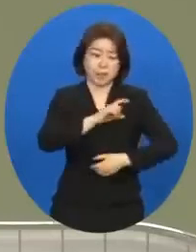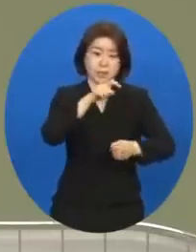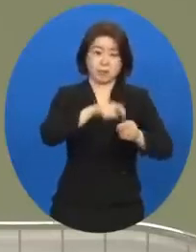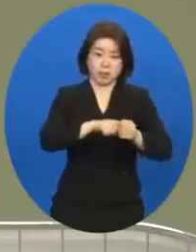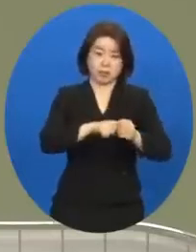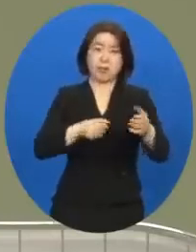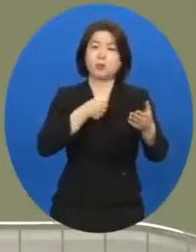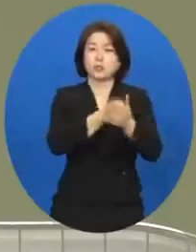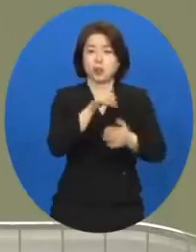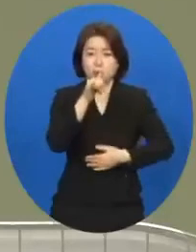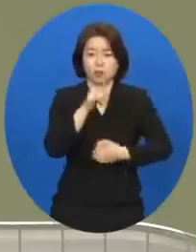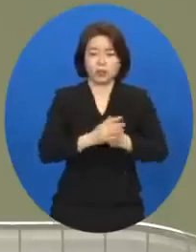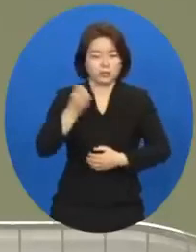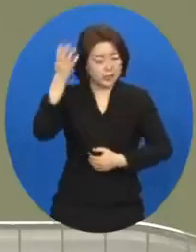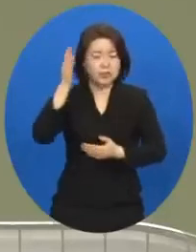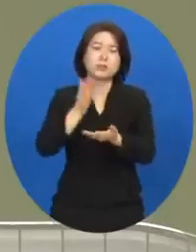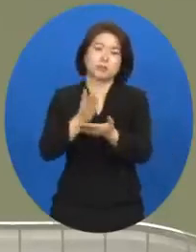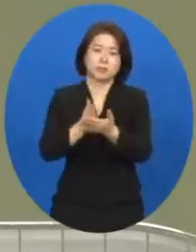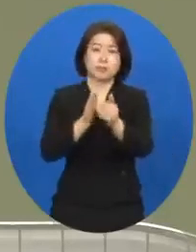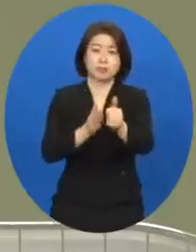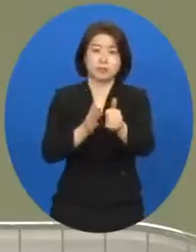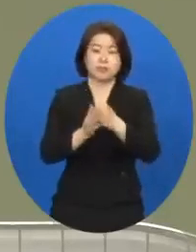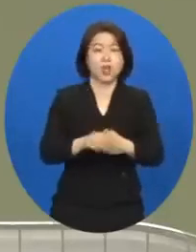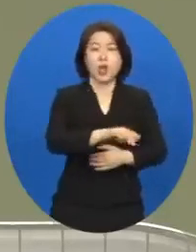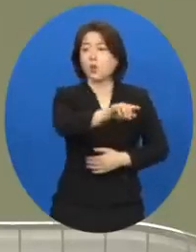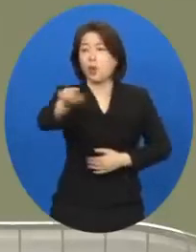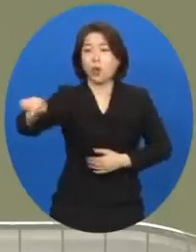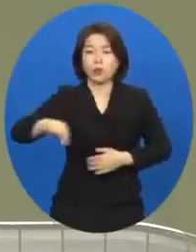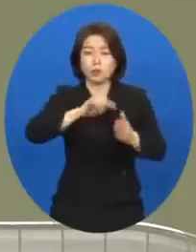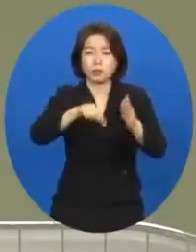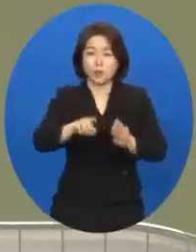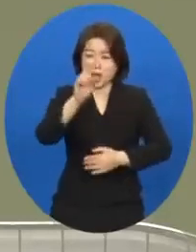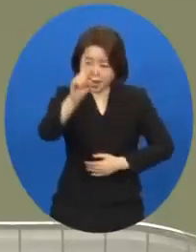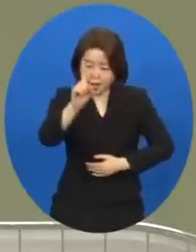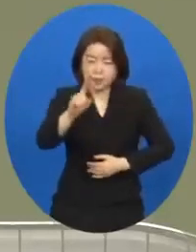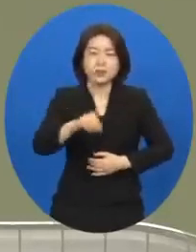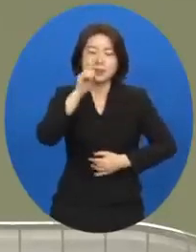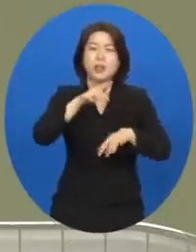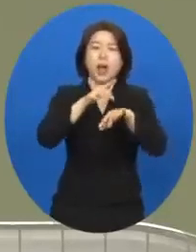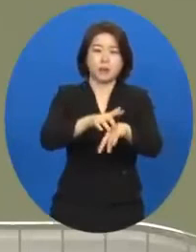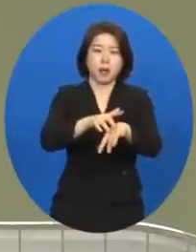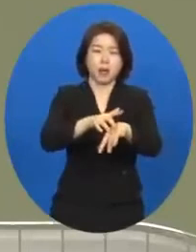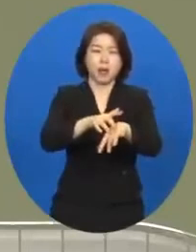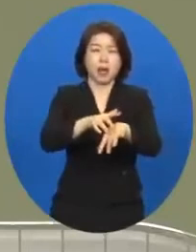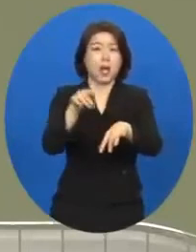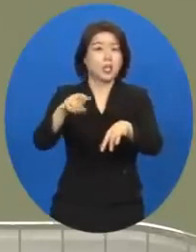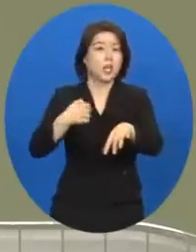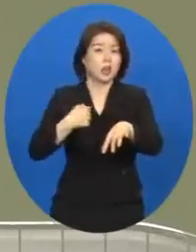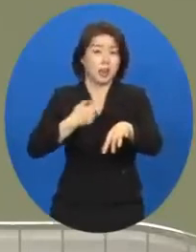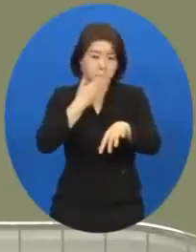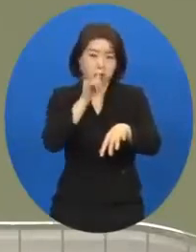거예요. 잊어버리지 말자는 거예요. 너희 가운데 하나는 악마이다. 이걸 잊어버리지